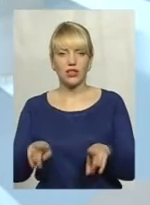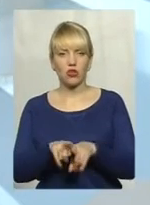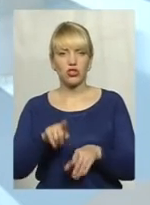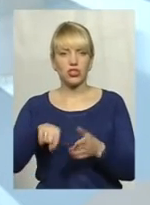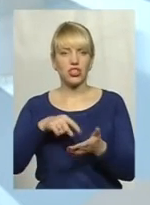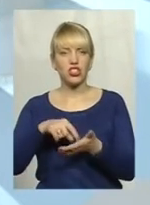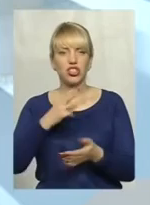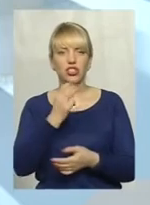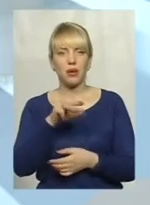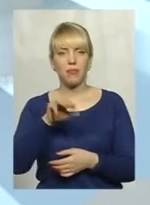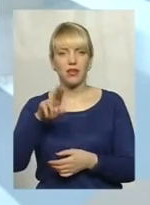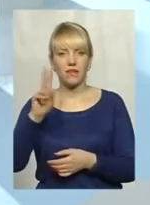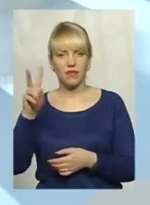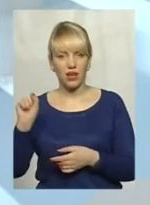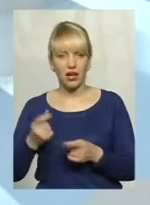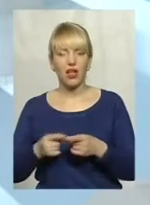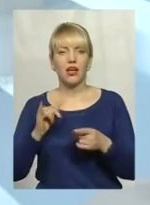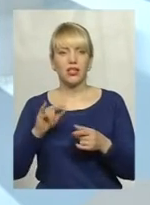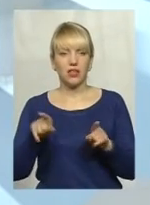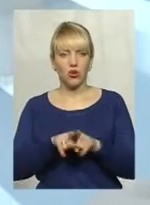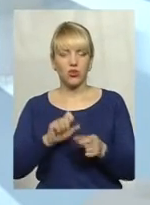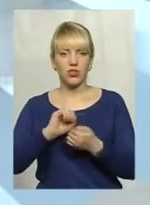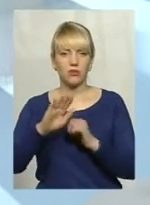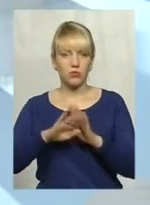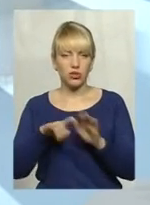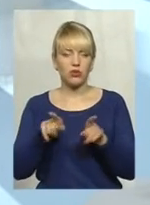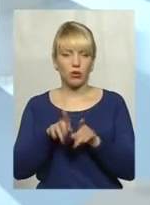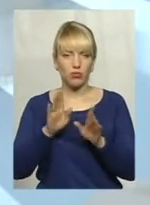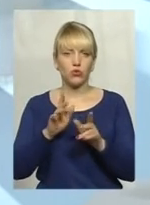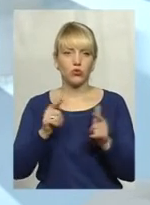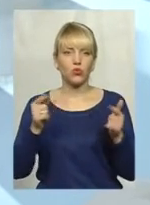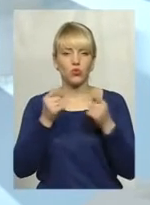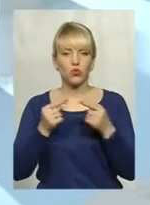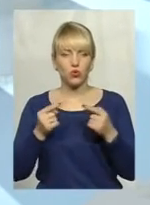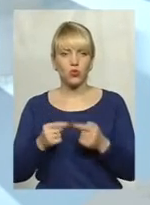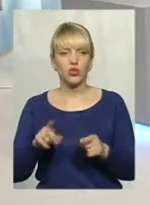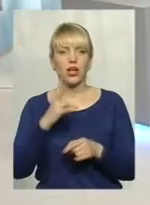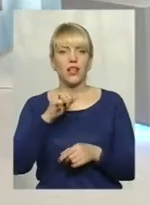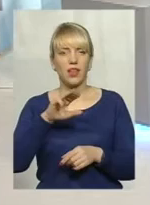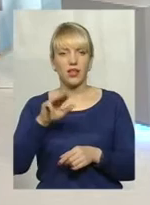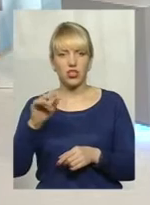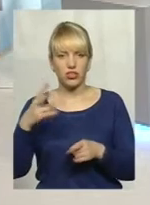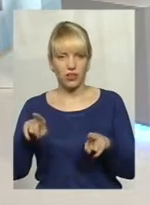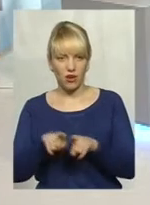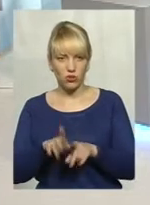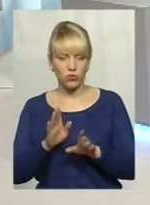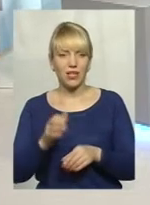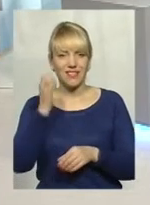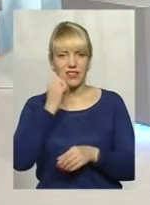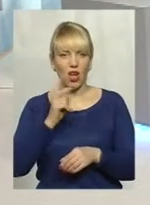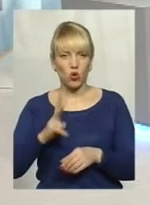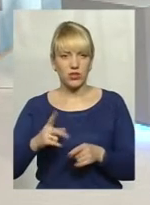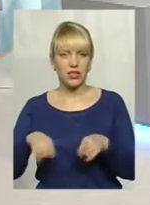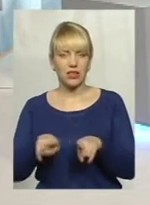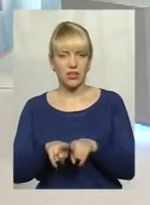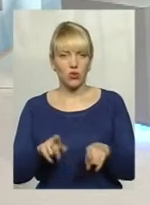буде виноситись. За Кам'янці питання, чи будуть виносити чи ні, ми ще будемо узгоджувати і по Нетішину також. В Старокостянтинові, до речі, активно